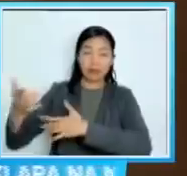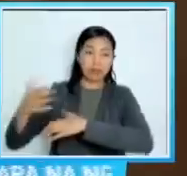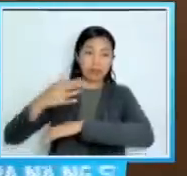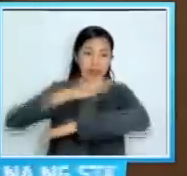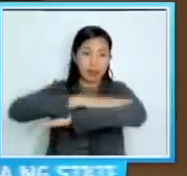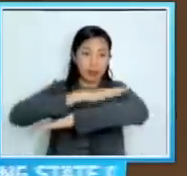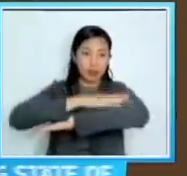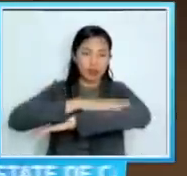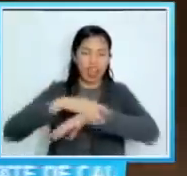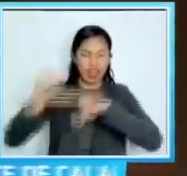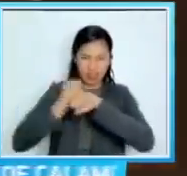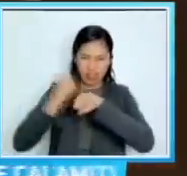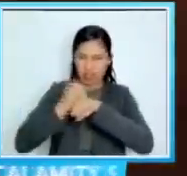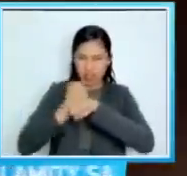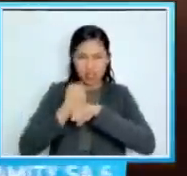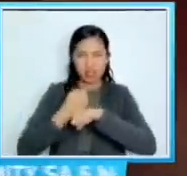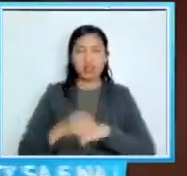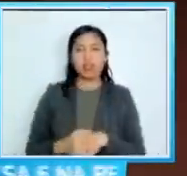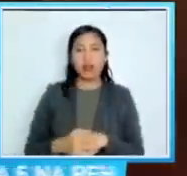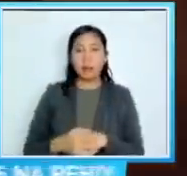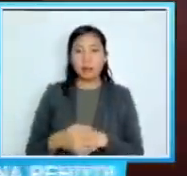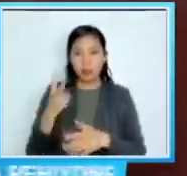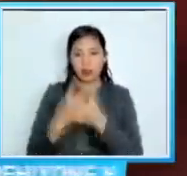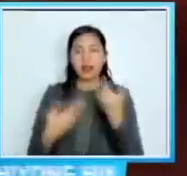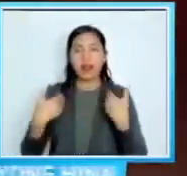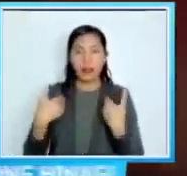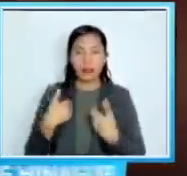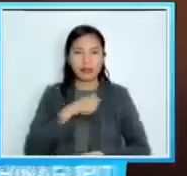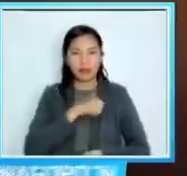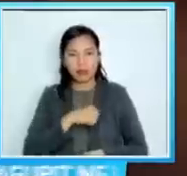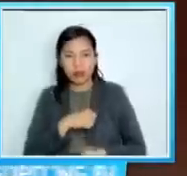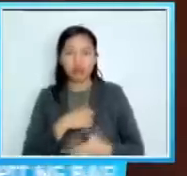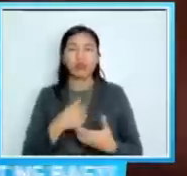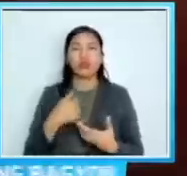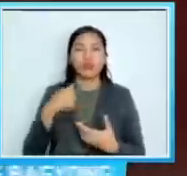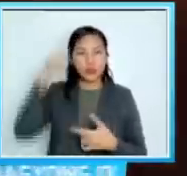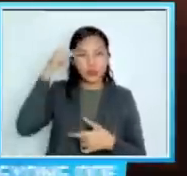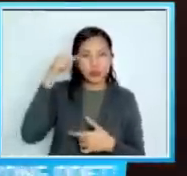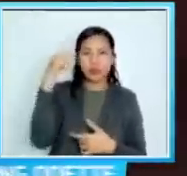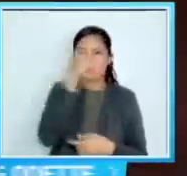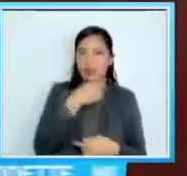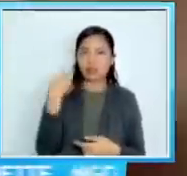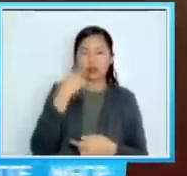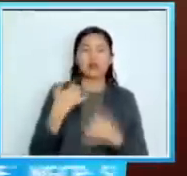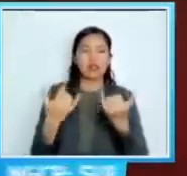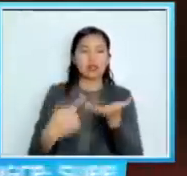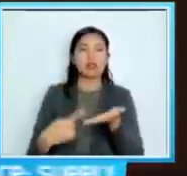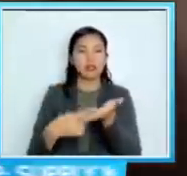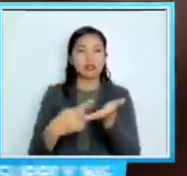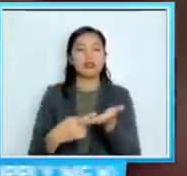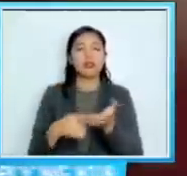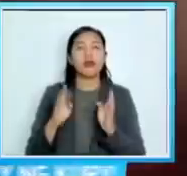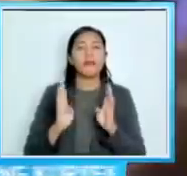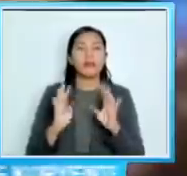sugat ang dalawang grupo ng kalalakihan na nakatakdang mag-usap sa barangay hall. Mahigpit na ipinapapatupad naman ang curfew hours